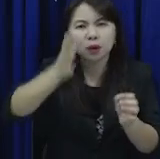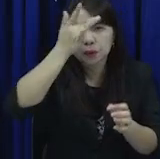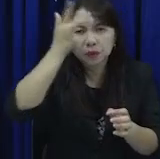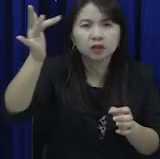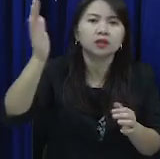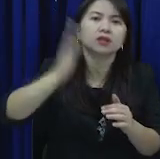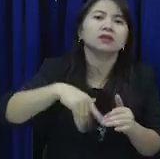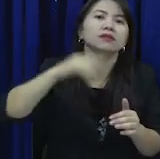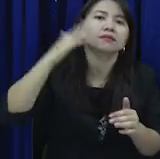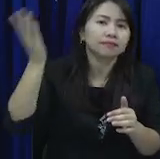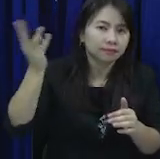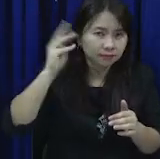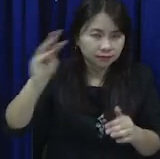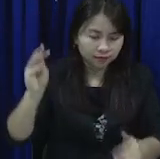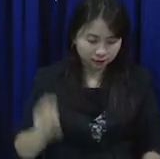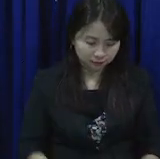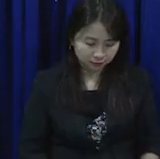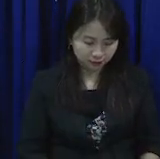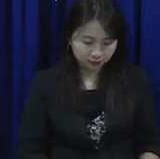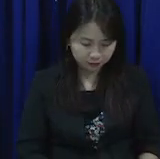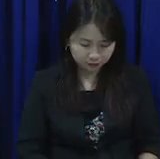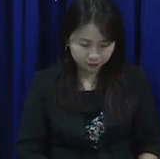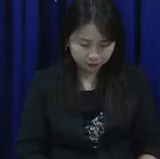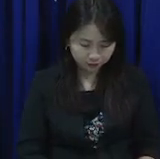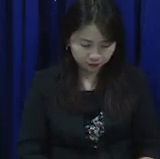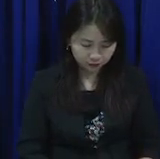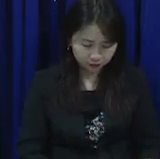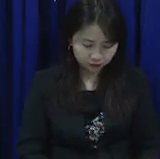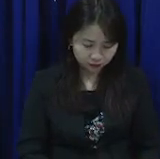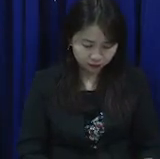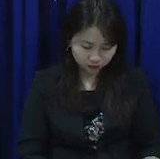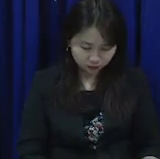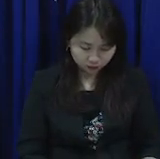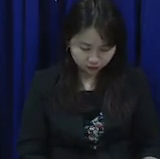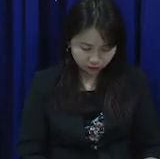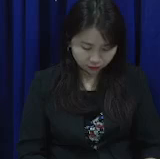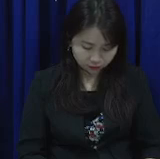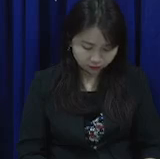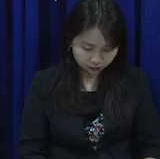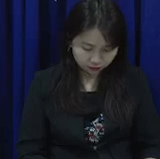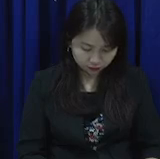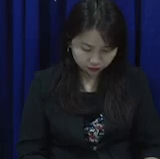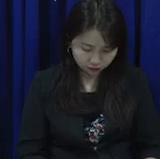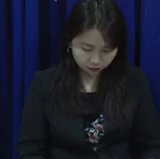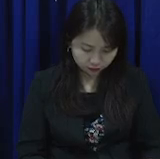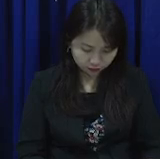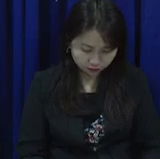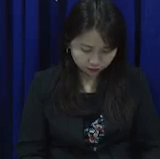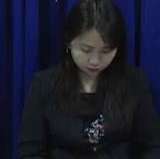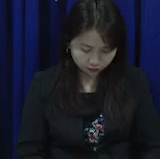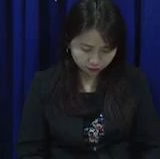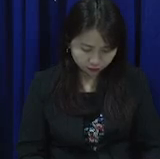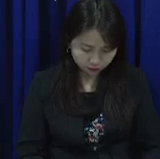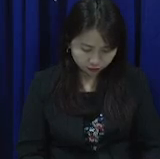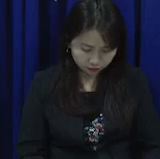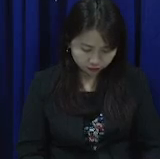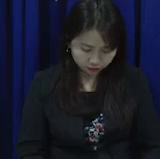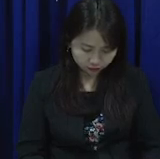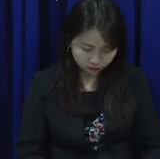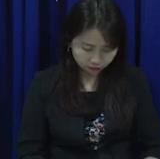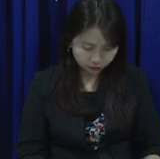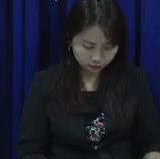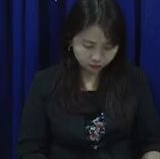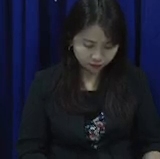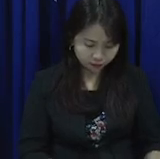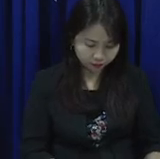niya yun eh okay now nandy Diyan ka na nasa good ground ka na now unang-una na dapat mong makita You've got to appreciate the